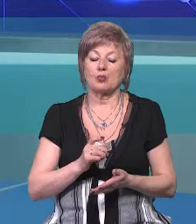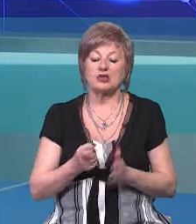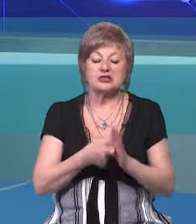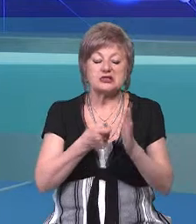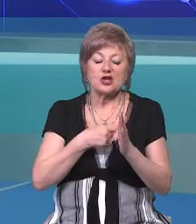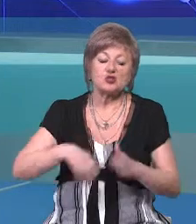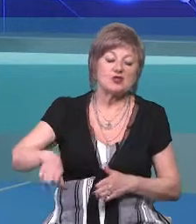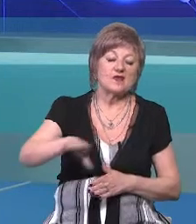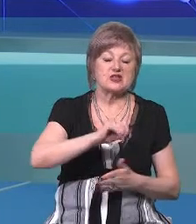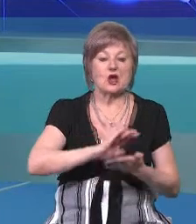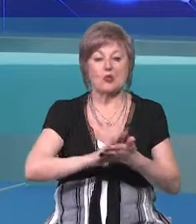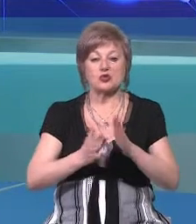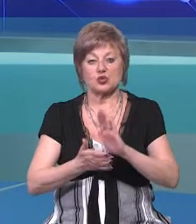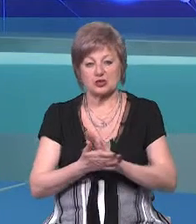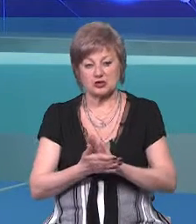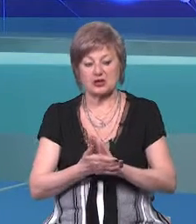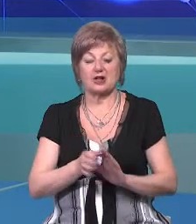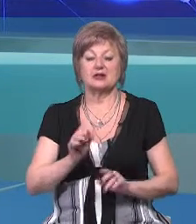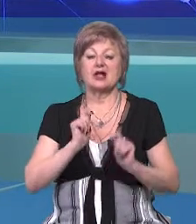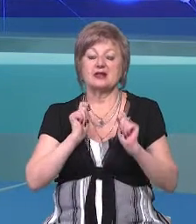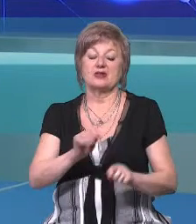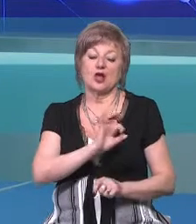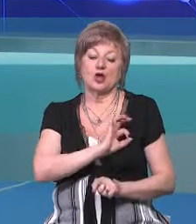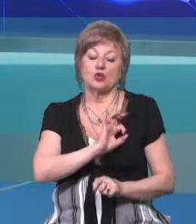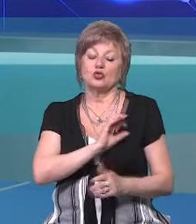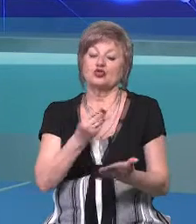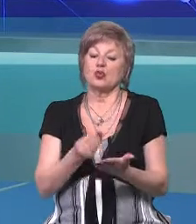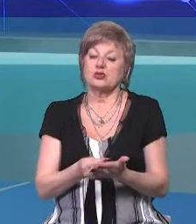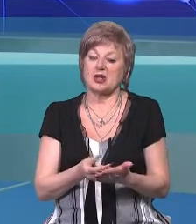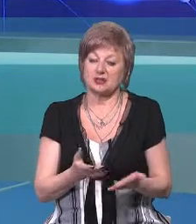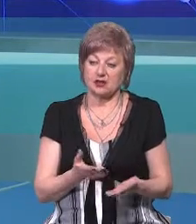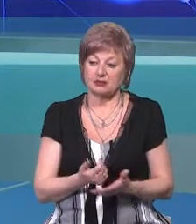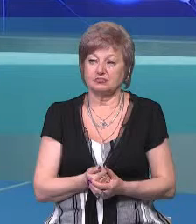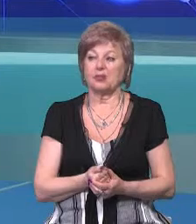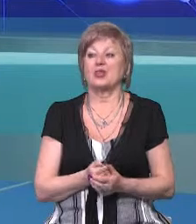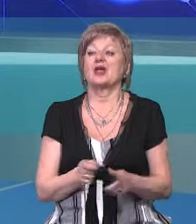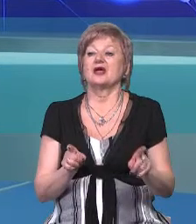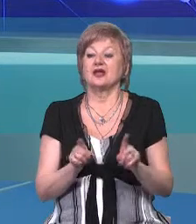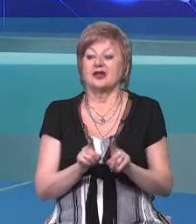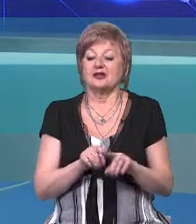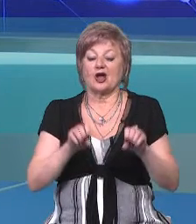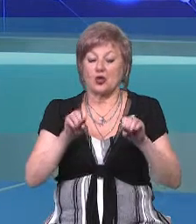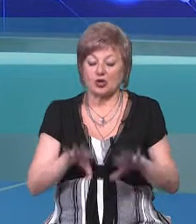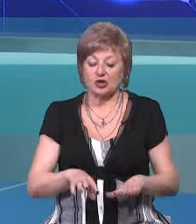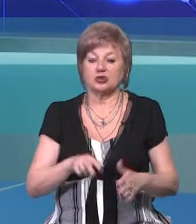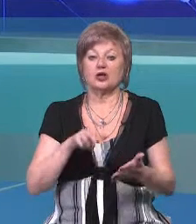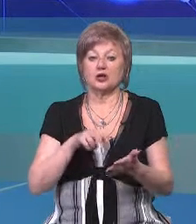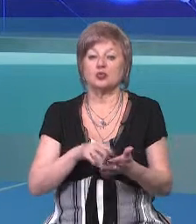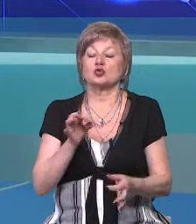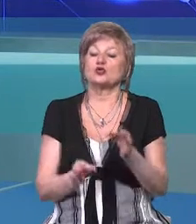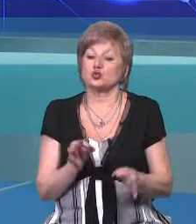обставини, от, дана юридична оцінка. І остаточне рішення має поставити суд.